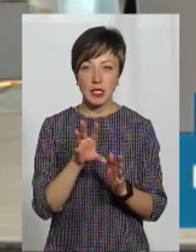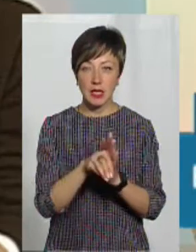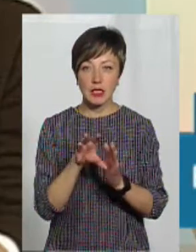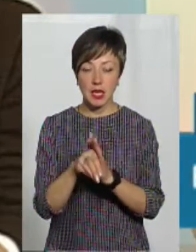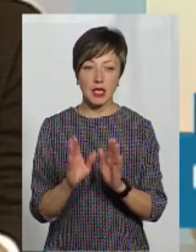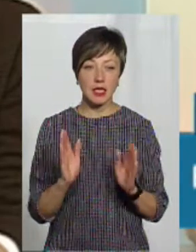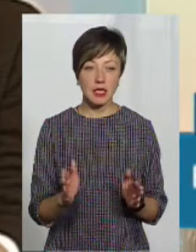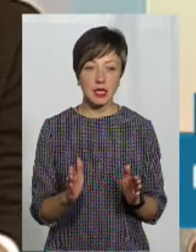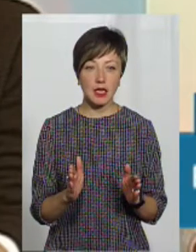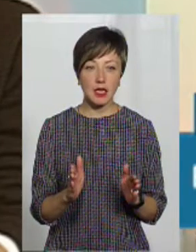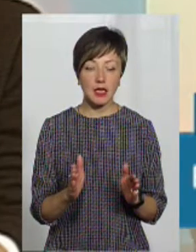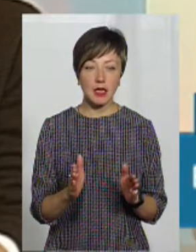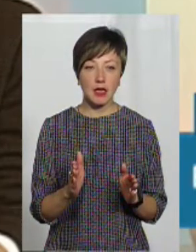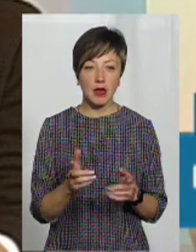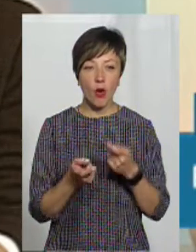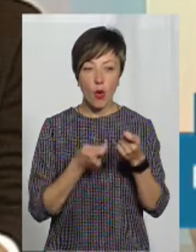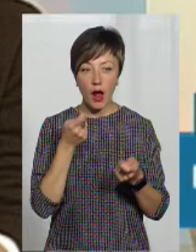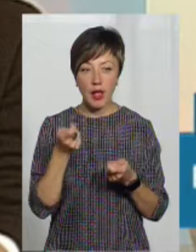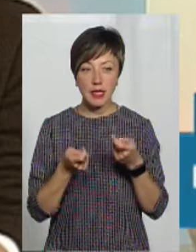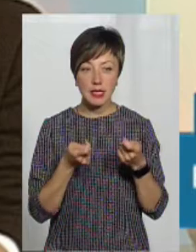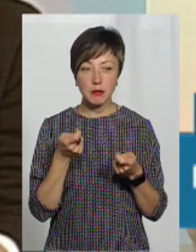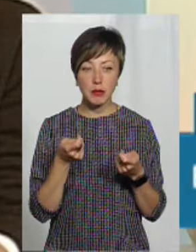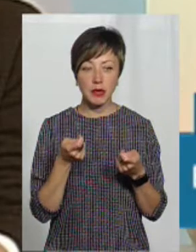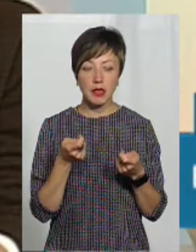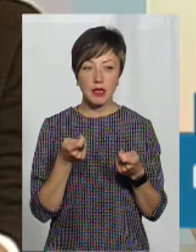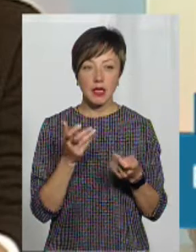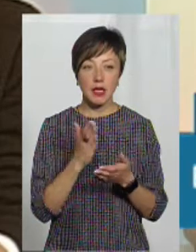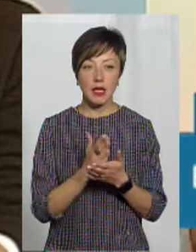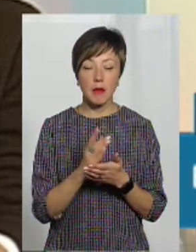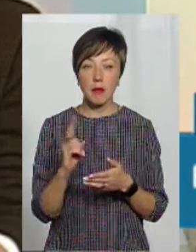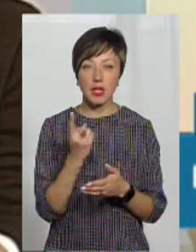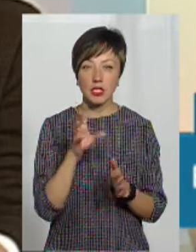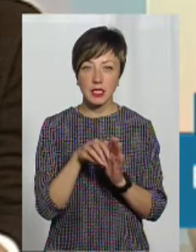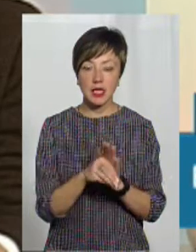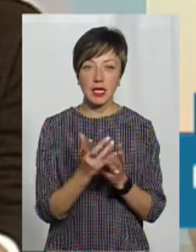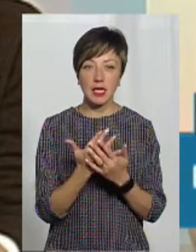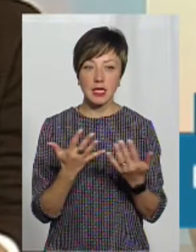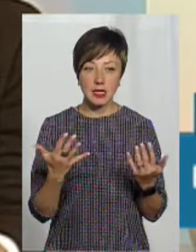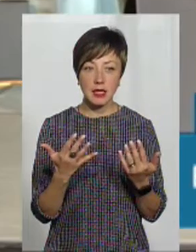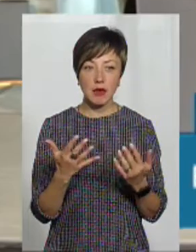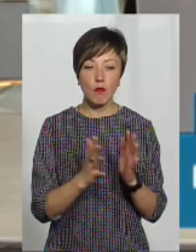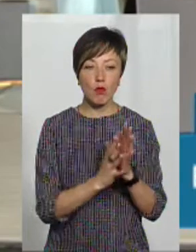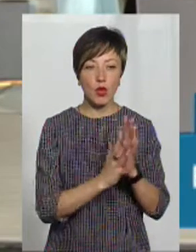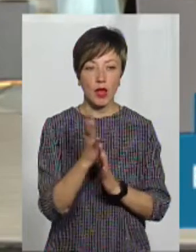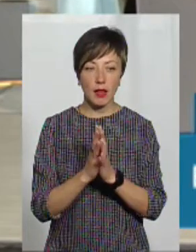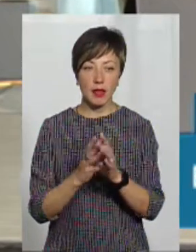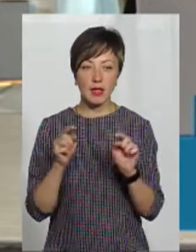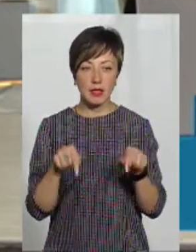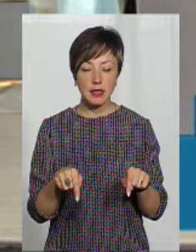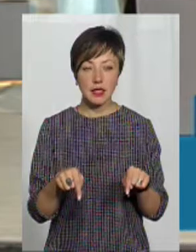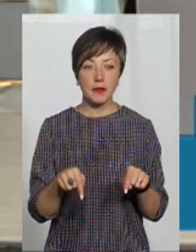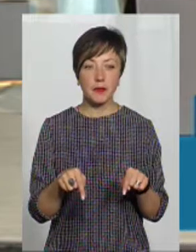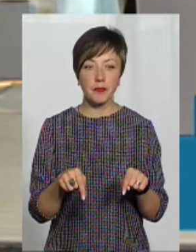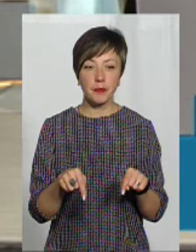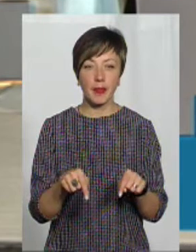заселятися тільки організми, які є першими, які заселяються, це різні от якраз бур'яни. Ці організми, які,